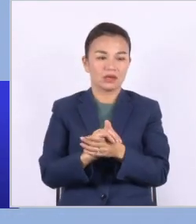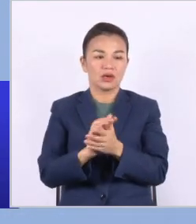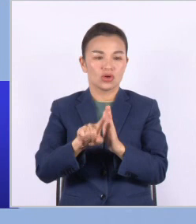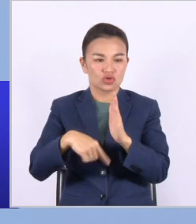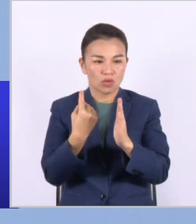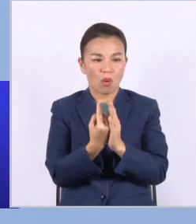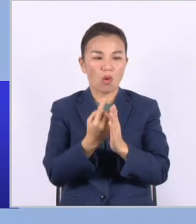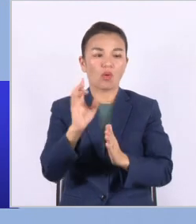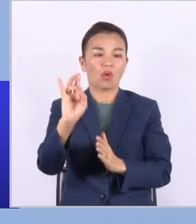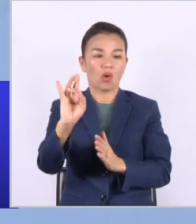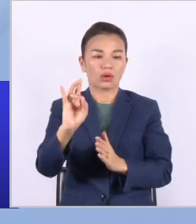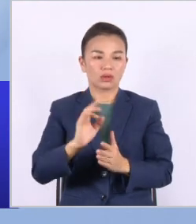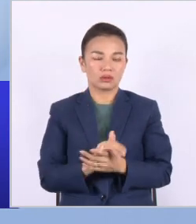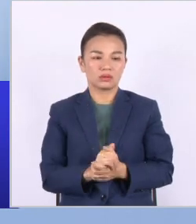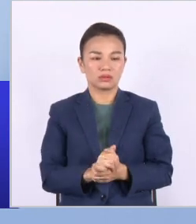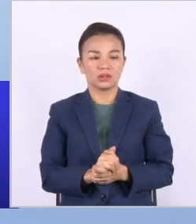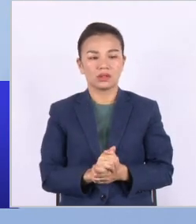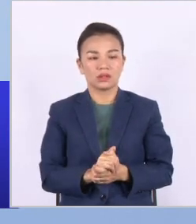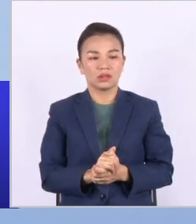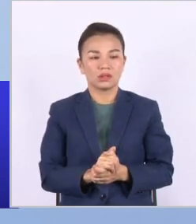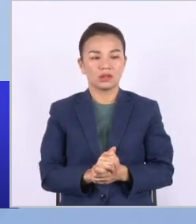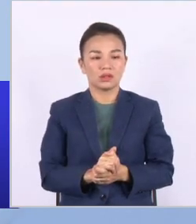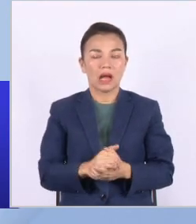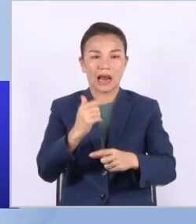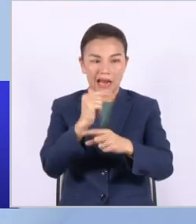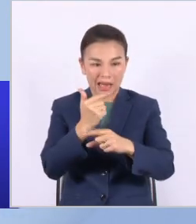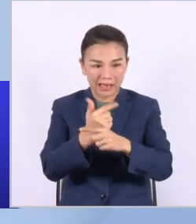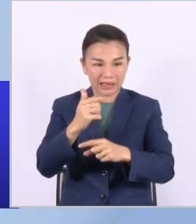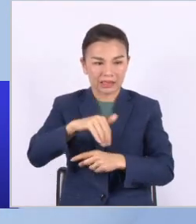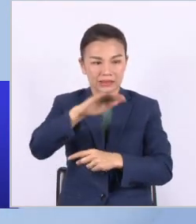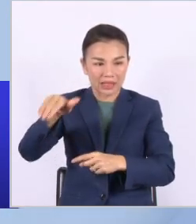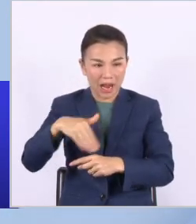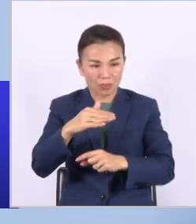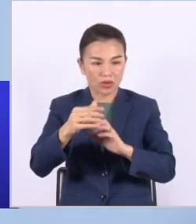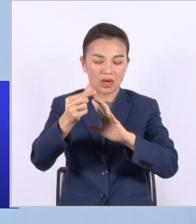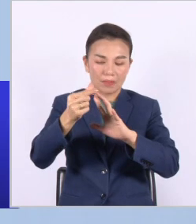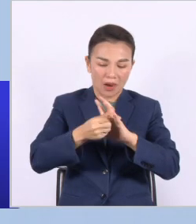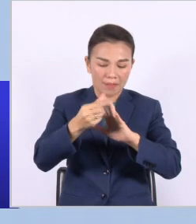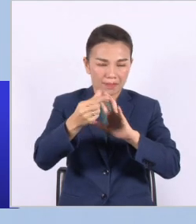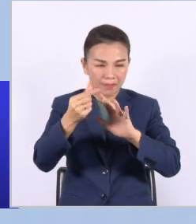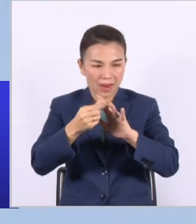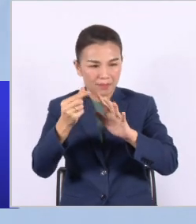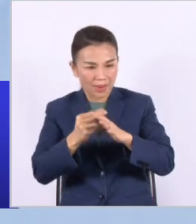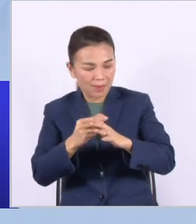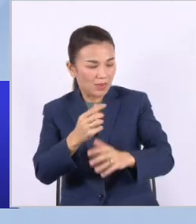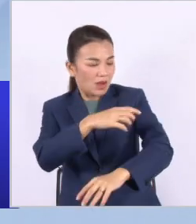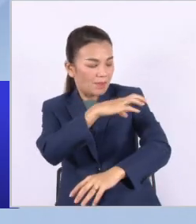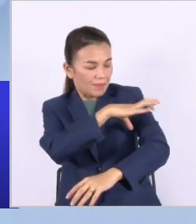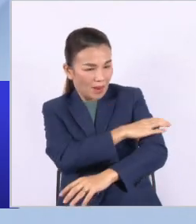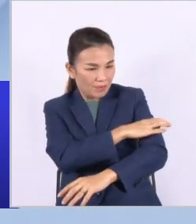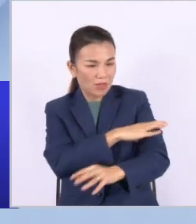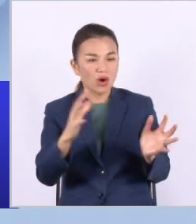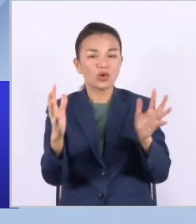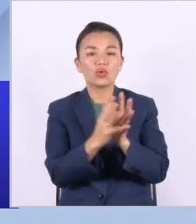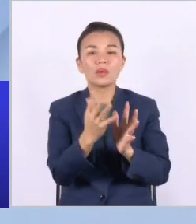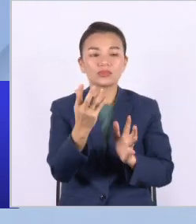าพี่แป๊ะ2รู้มั้ยว่าชิ้นส่วนเหล็กทั้งข้อที่เขาใส่ตรงแขนทั้งแหวนรวมกันเท่าไหร